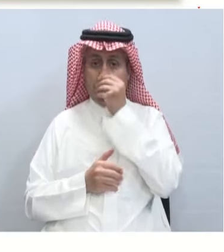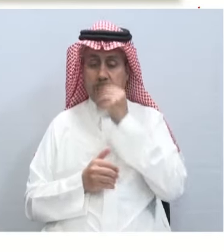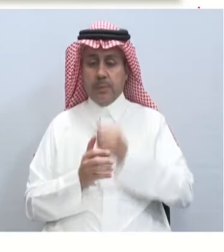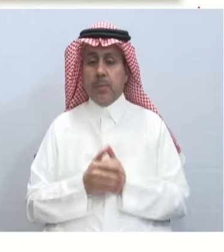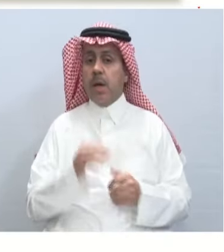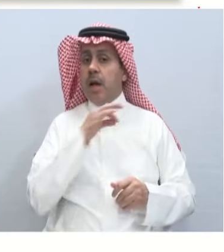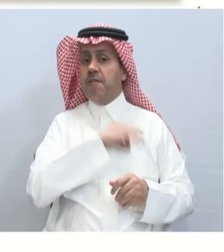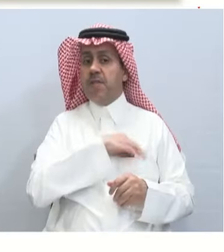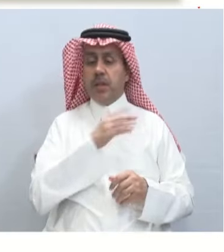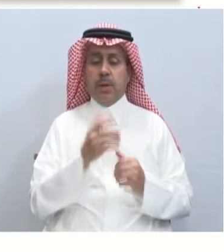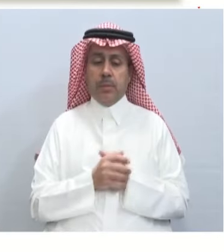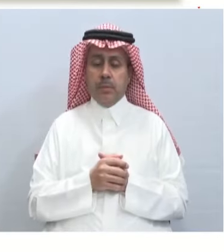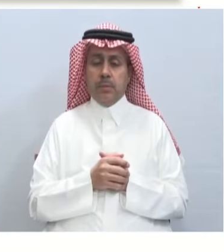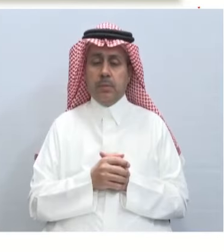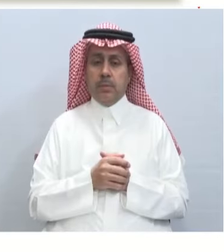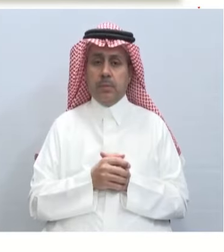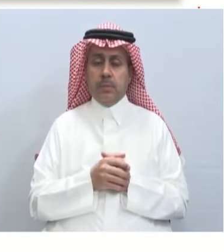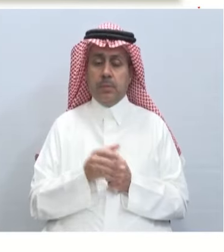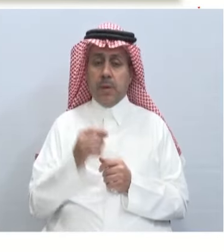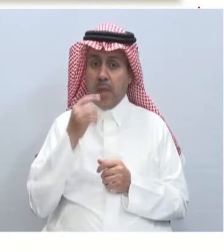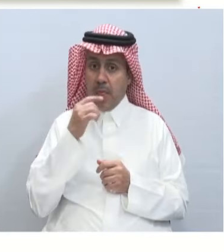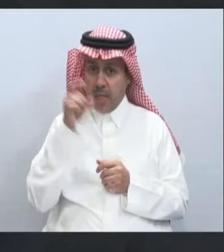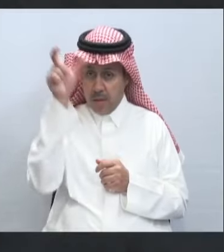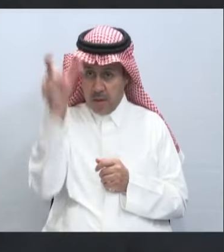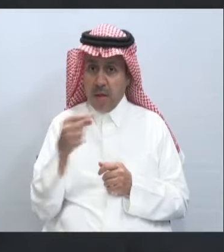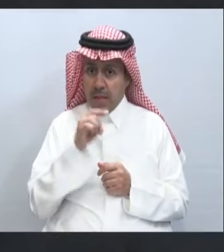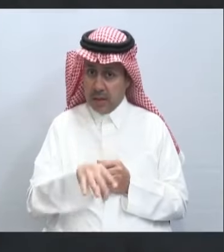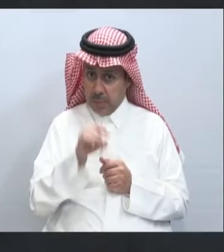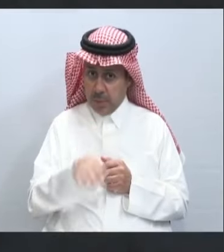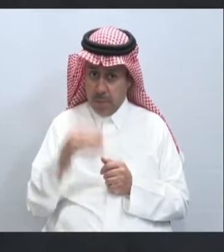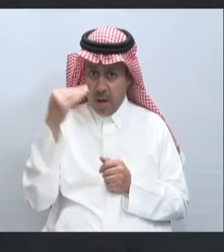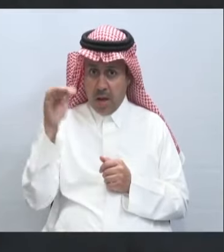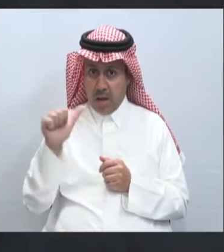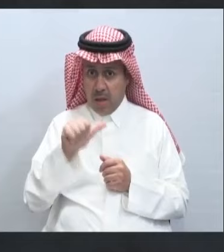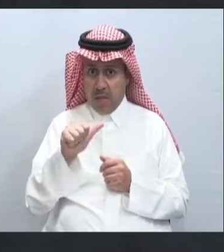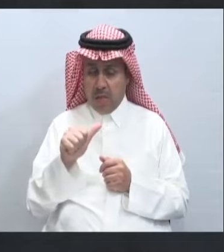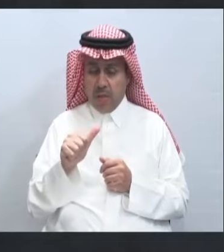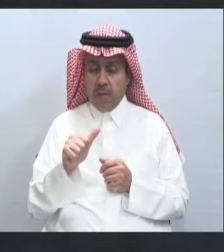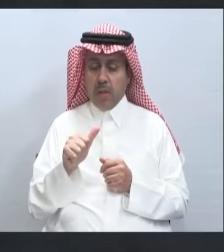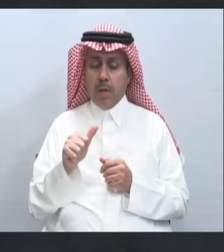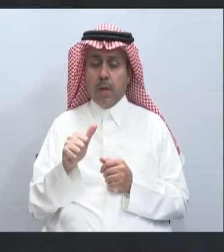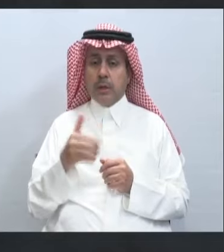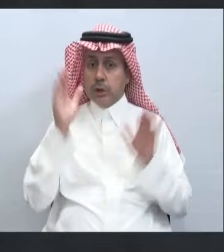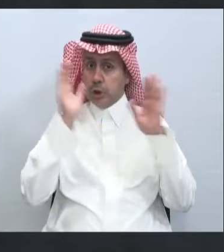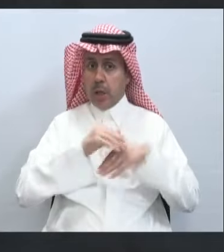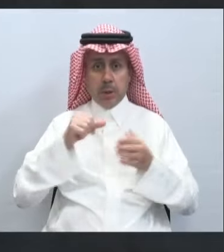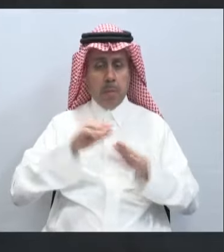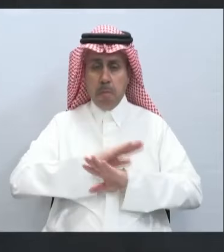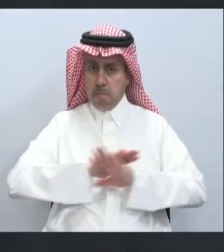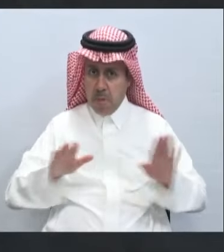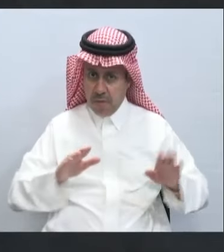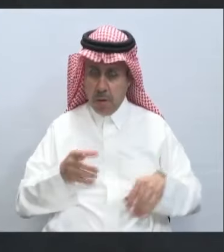ما الحكمه ما الحكمه بينا ذلك في درسنا السابق من